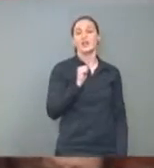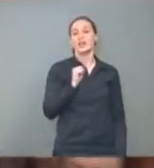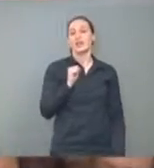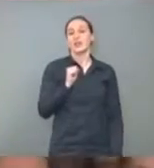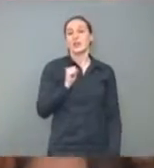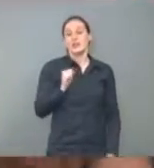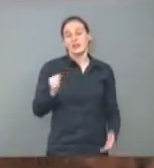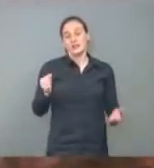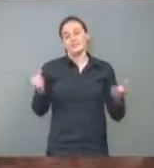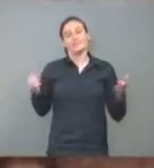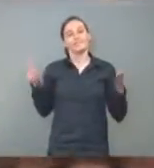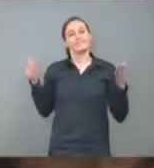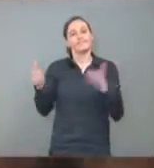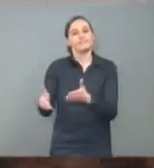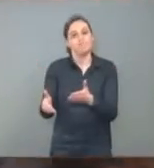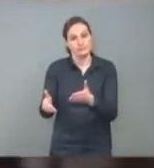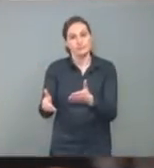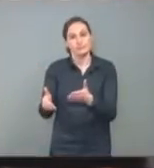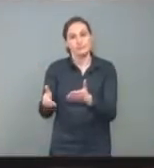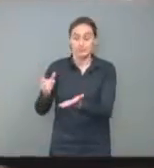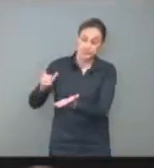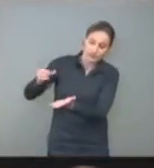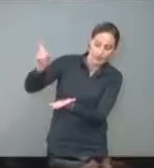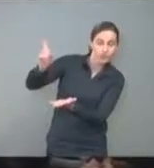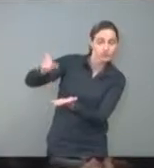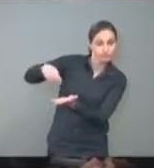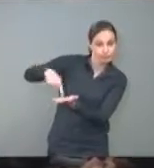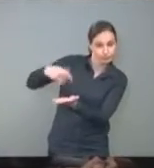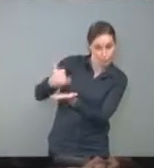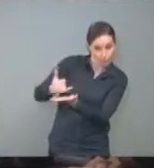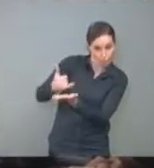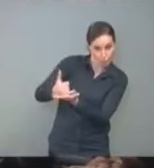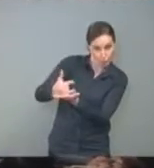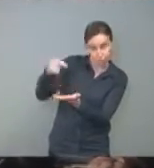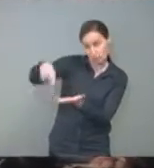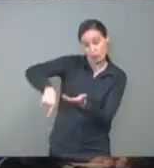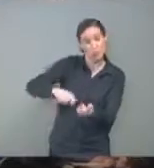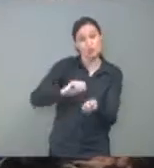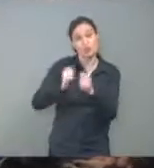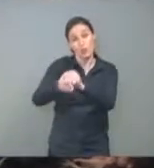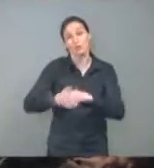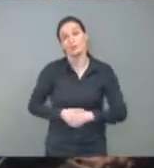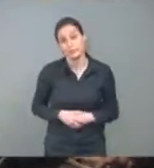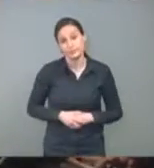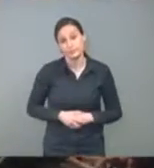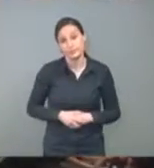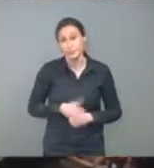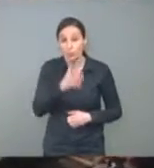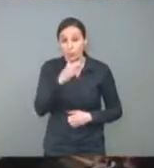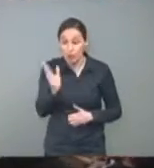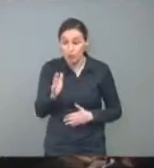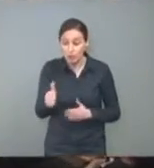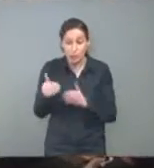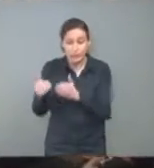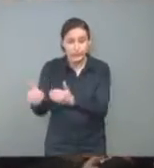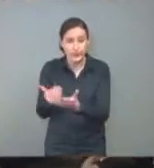L'impôt doit changer. Ça ne peut pas aller comme ça parce que voici ce qui se passe.